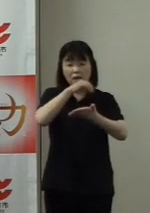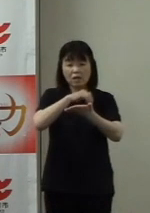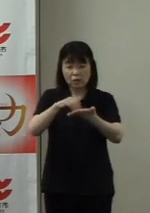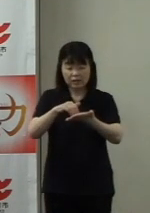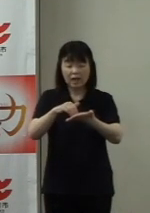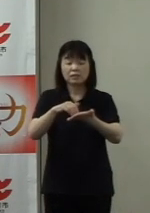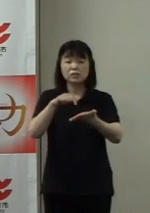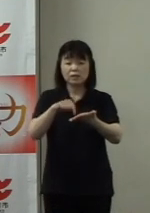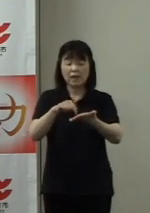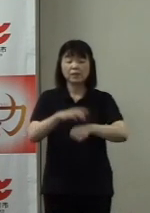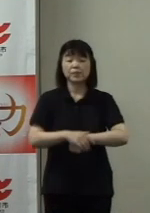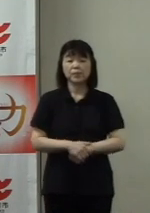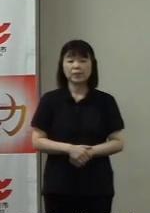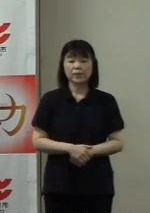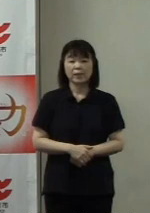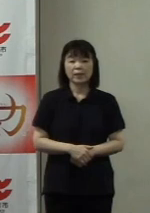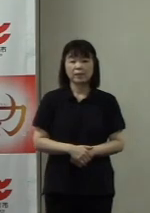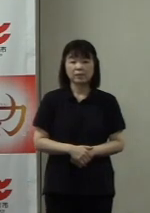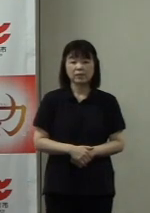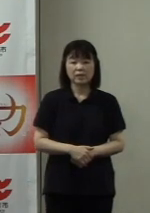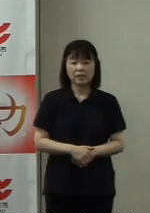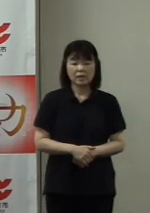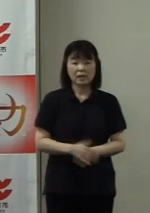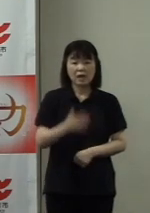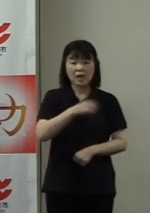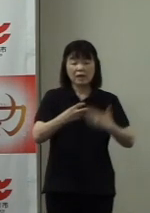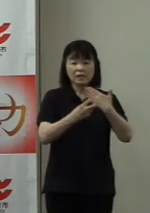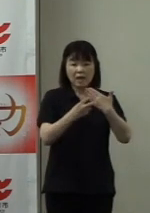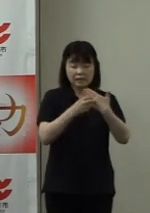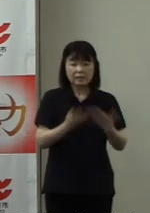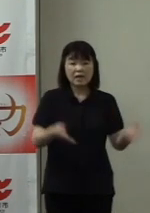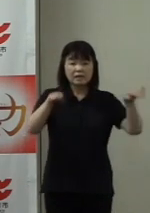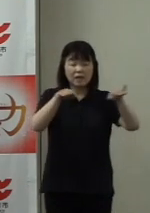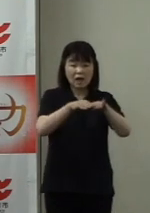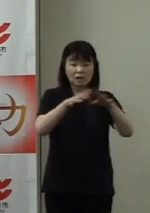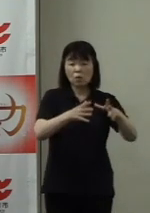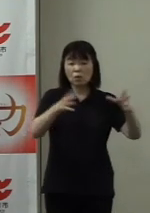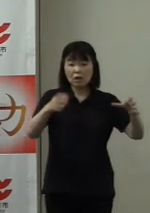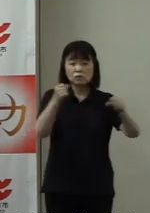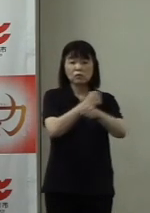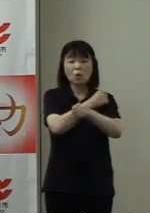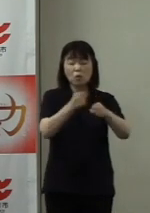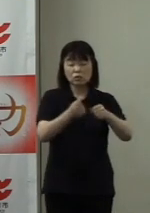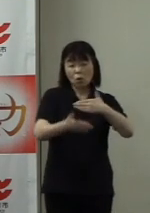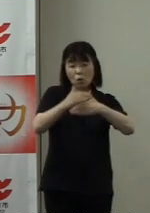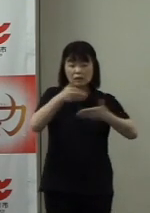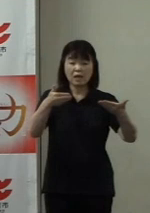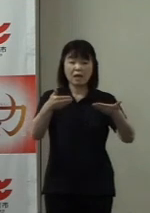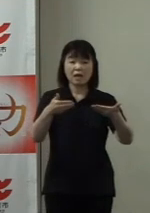について、これは、検診センターの拡張工事にかかる事業費の補正についてでありま